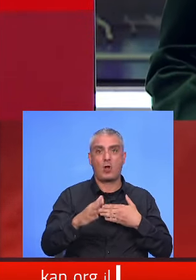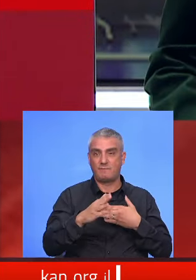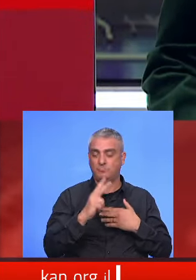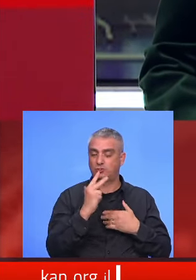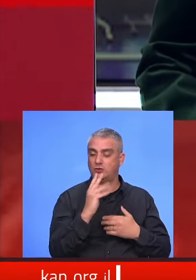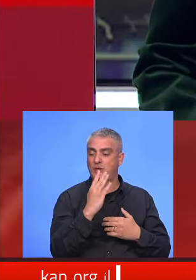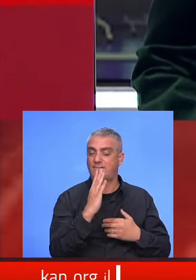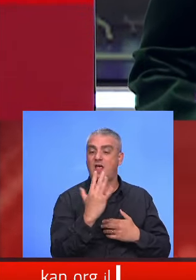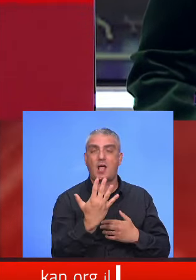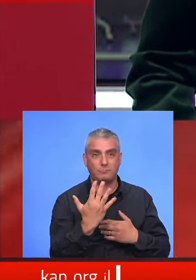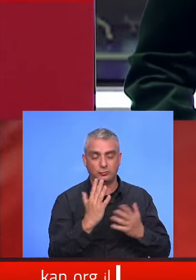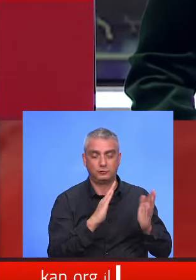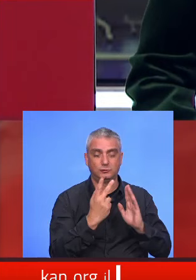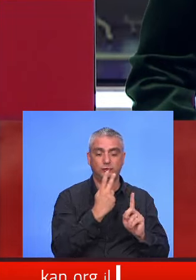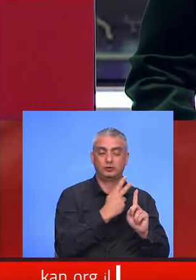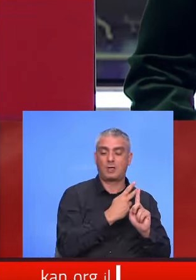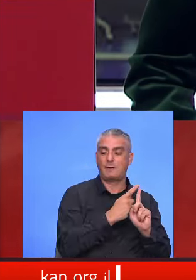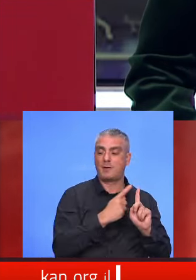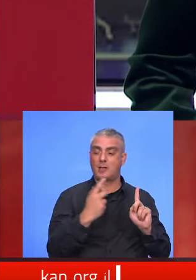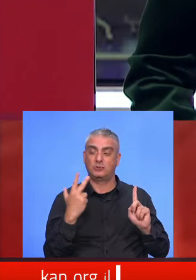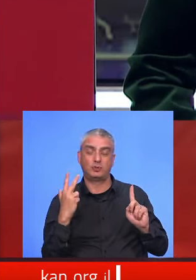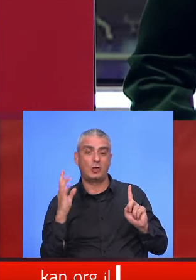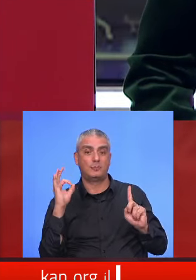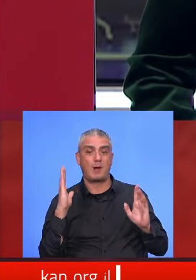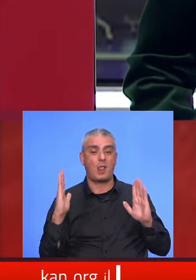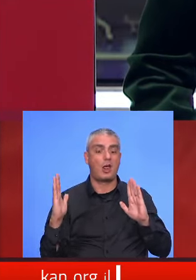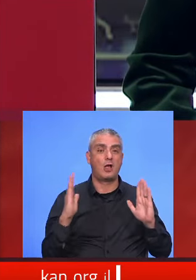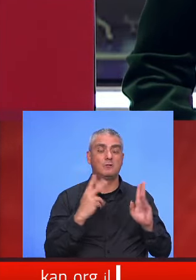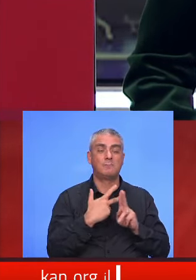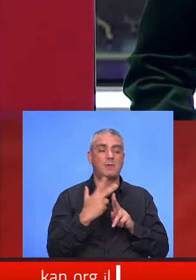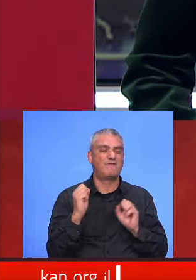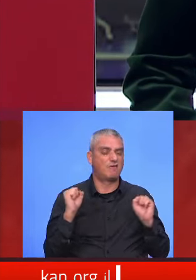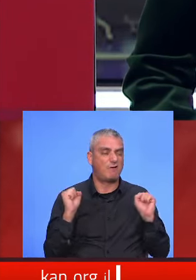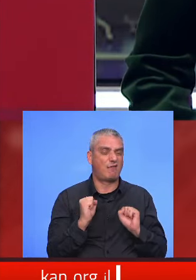רביעי חמישי, ינו בין 2 ל-3 מעלות בלבד. יהיה